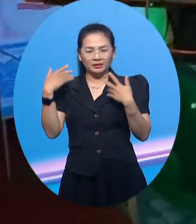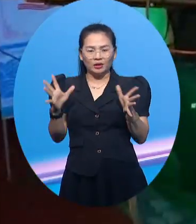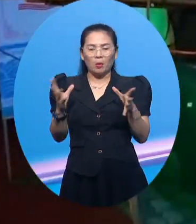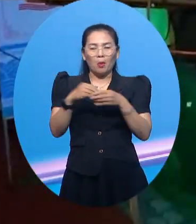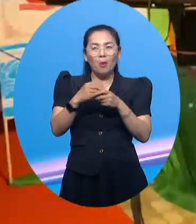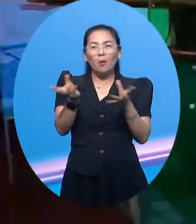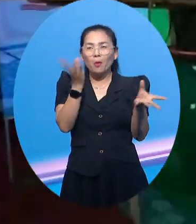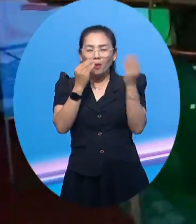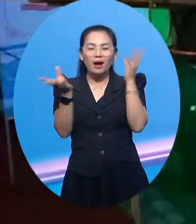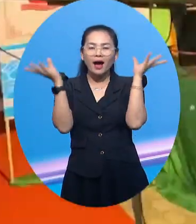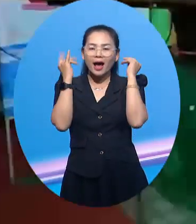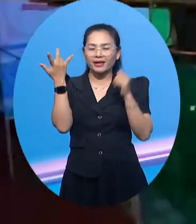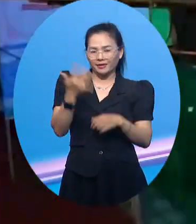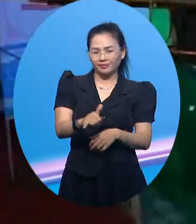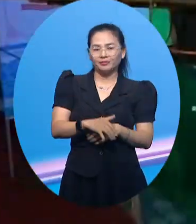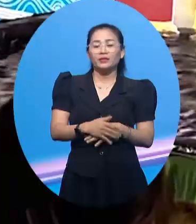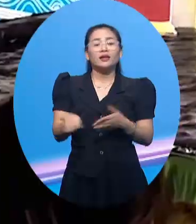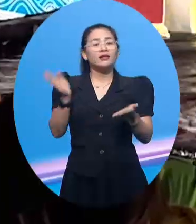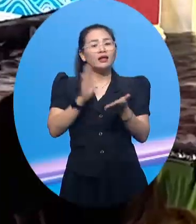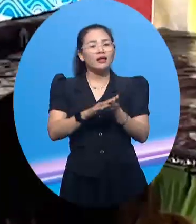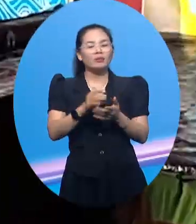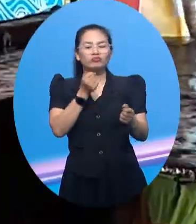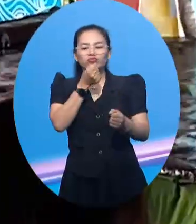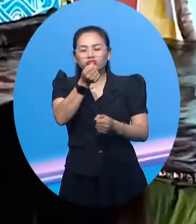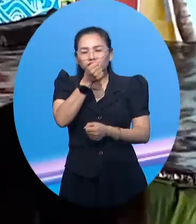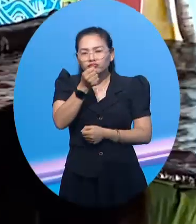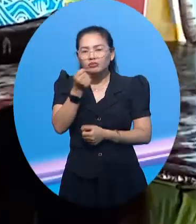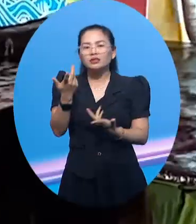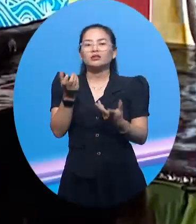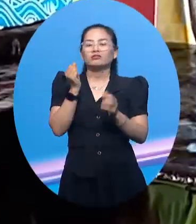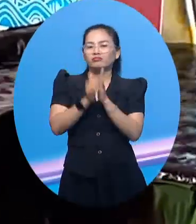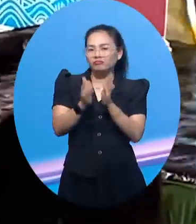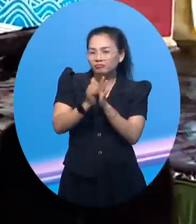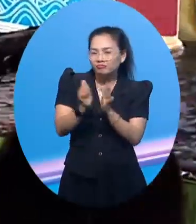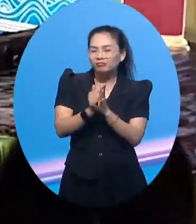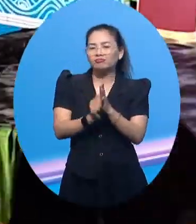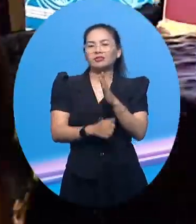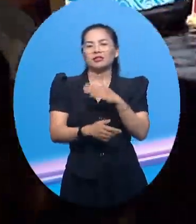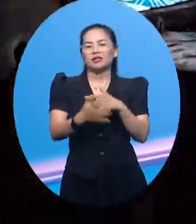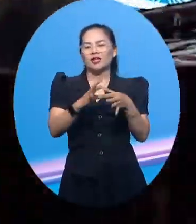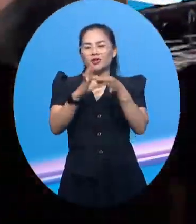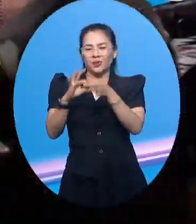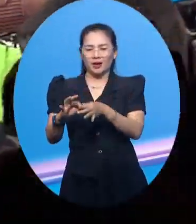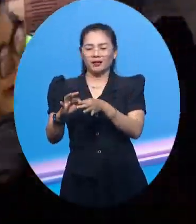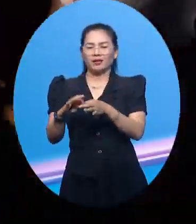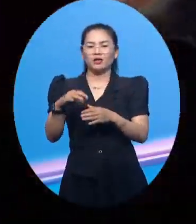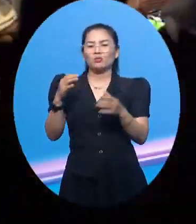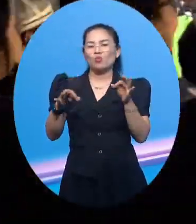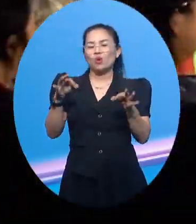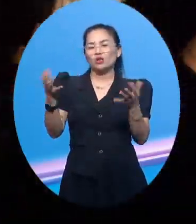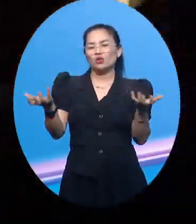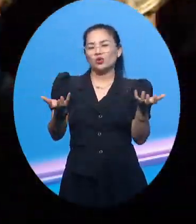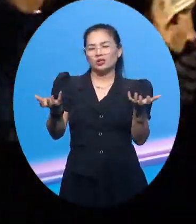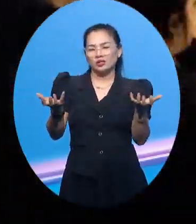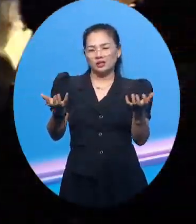trẻ dẫn dắt xuyên suốt nhằm mở ra những thắc mắc trong sự đổi mới sáng tạo của múa rối nước trong hành trình nam tiến. Đồng thời còn có sự xuất hiện